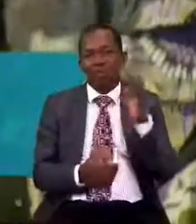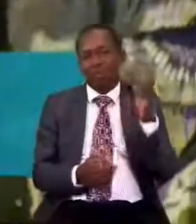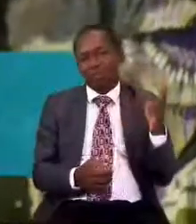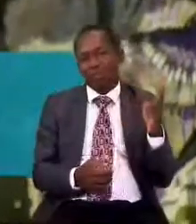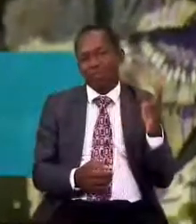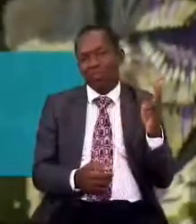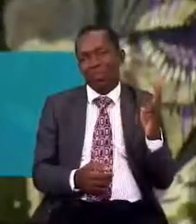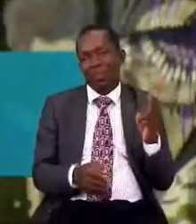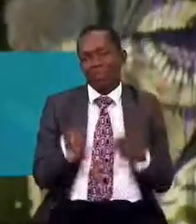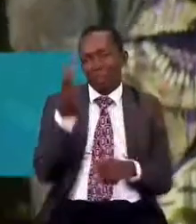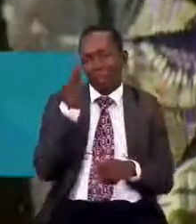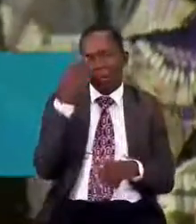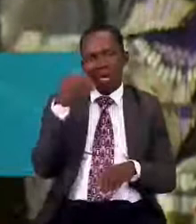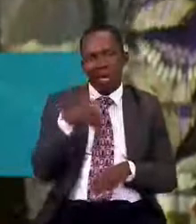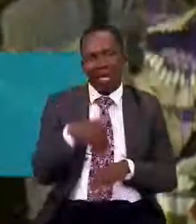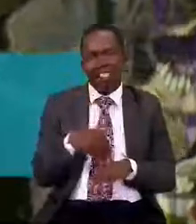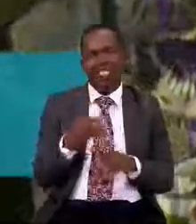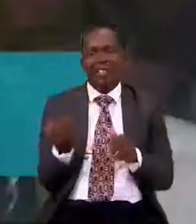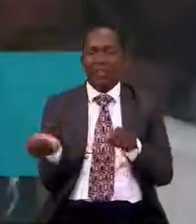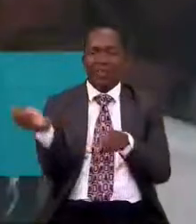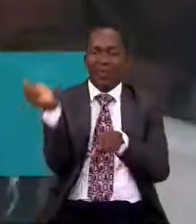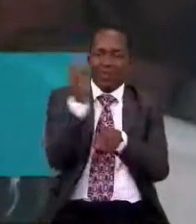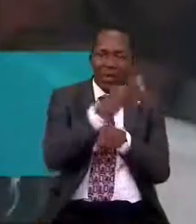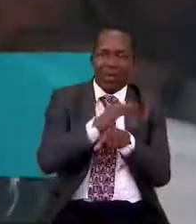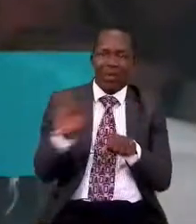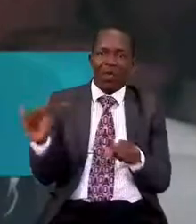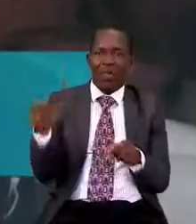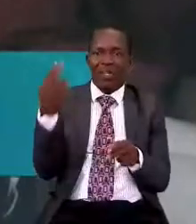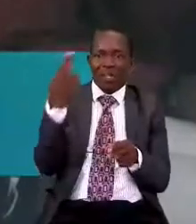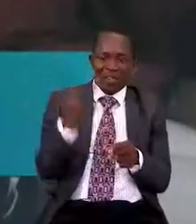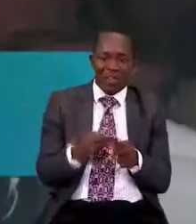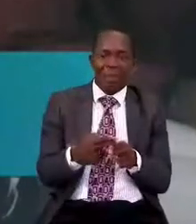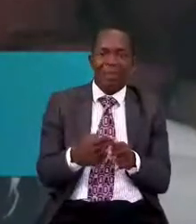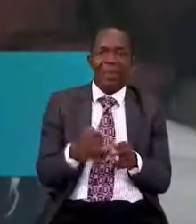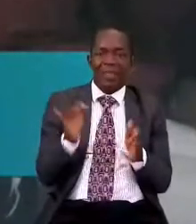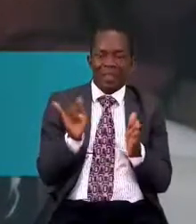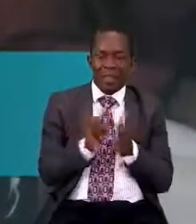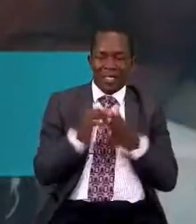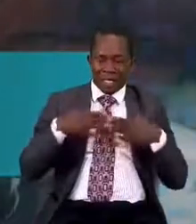prédominant qui guérit les pires des maladies. Le nom